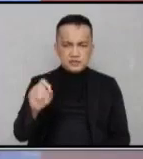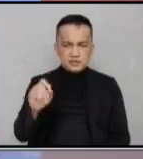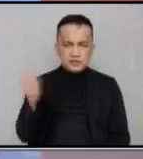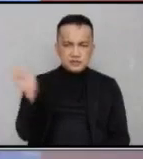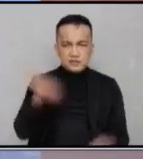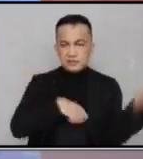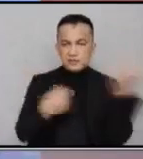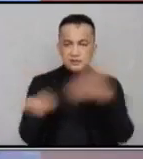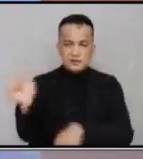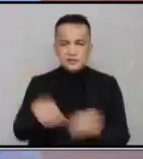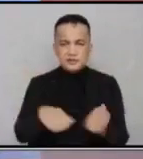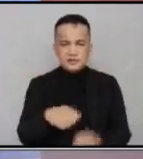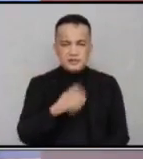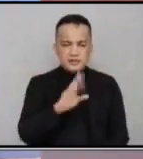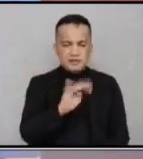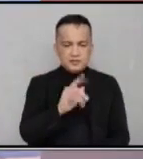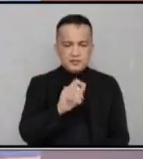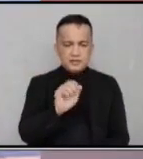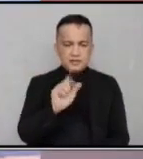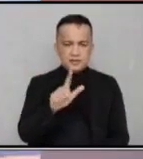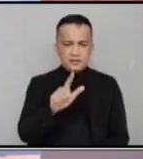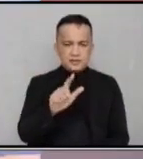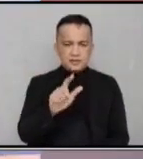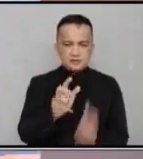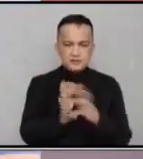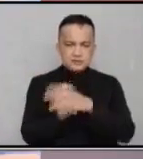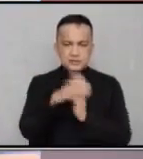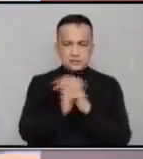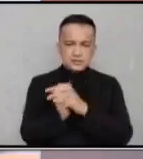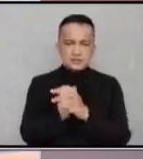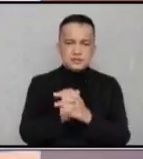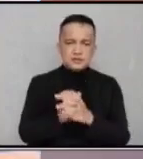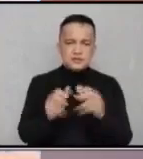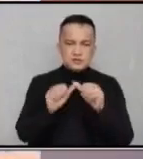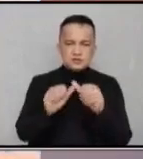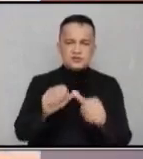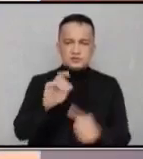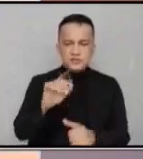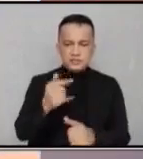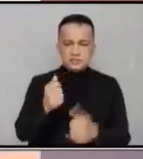Jason Balabal ng wrestling. Magtatagal ang SEA Games hanggang May 17.